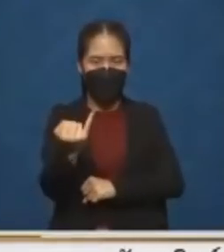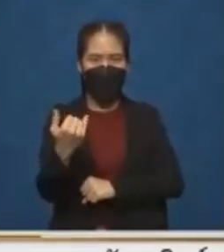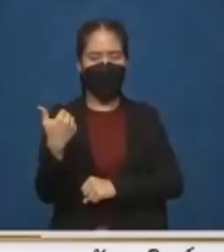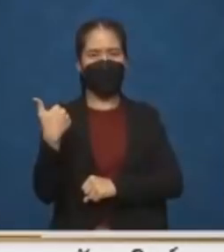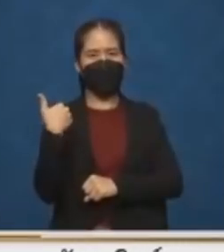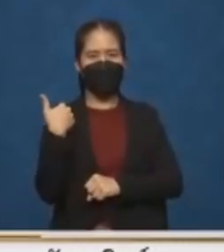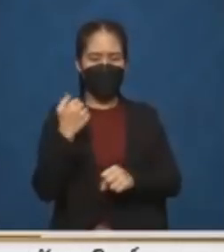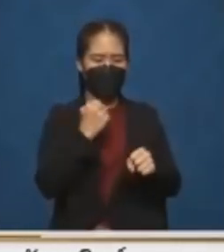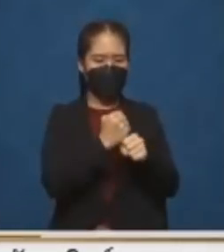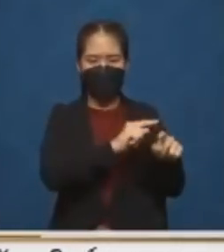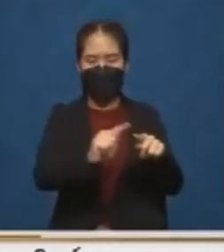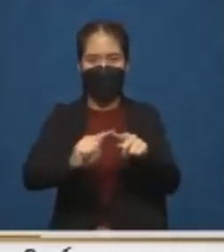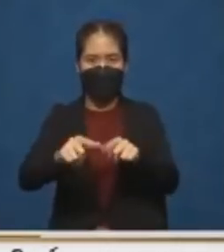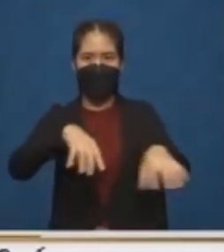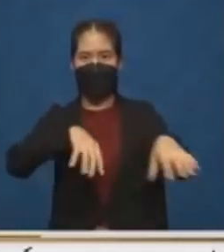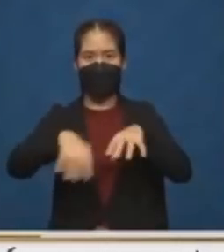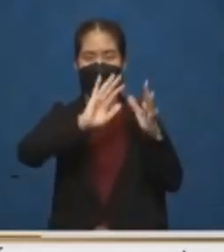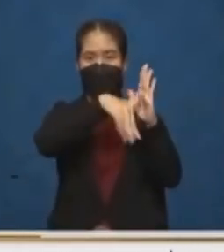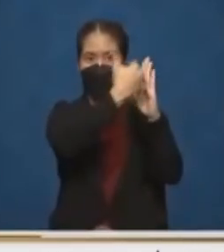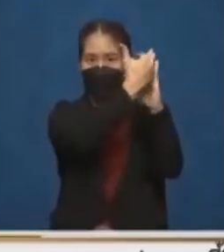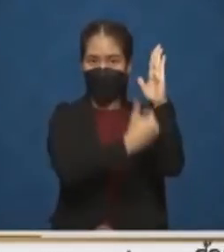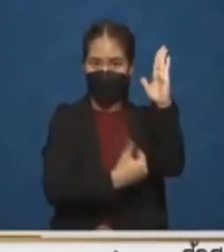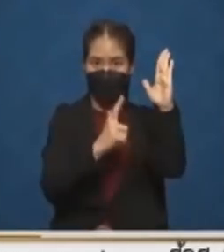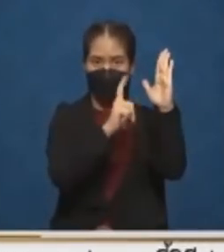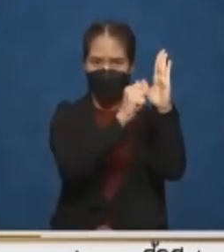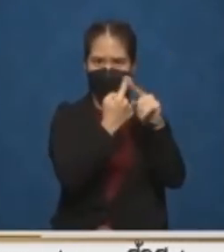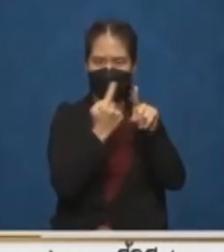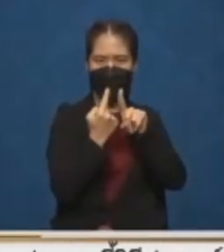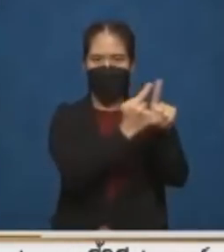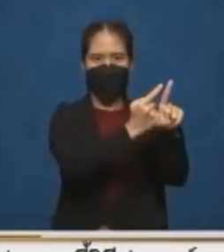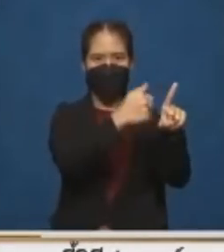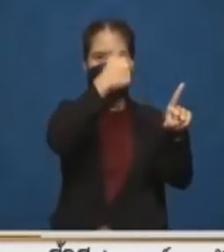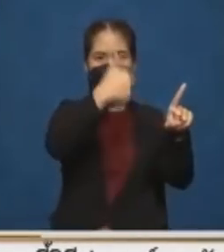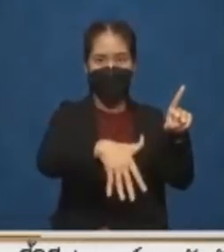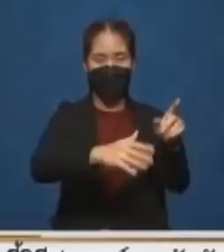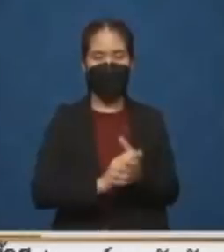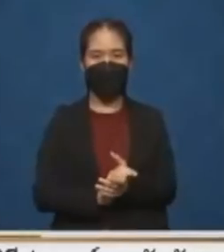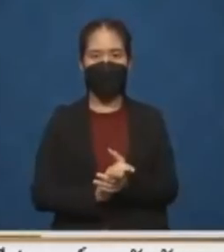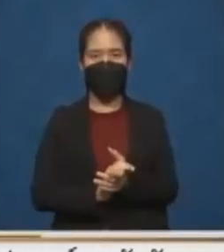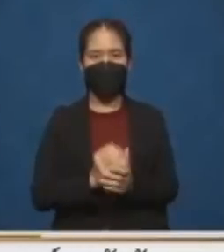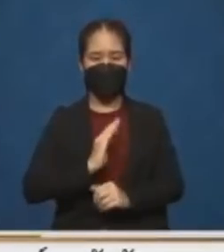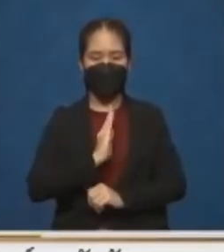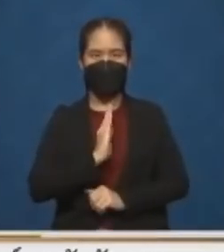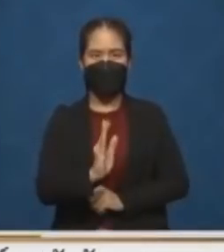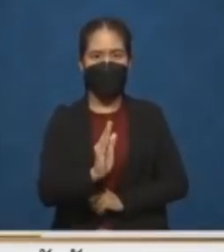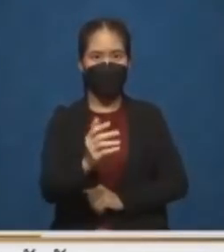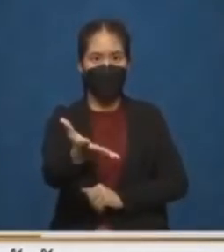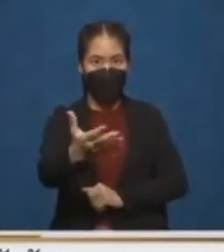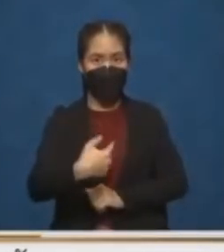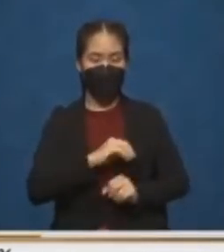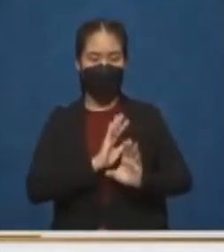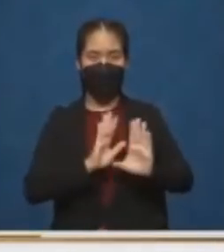ไม่สามารถเดมเดนการตับเป้าหมายและแผนงานการฉีดวัซีนให้กัประชาชนไม่ซือสัวจริิเสียสระเปิดเผย